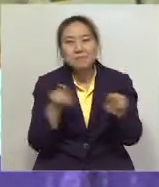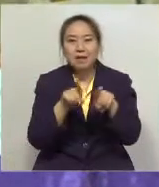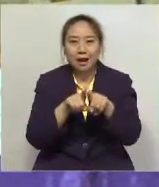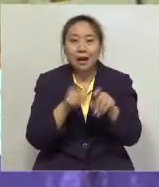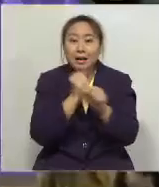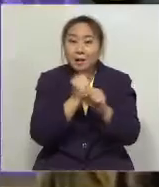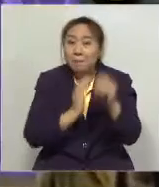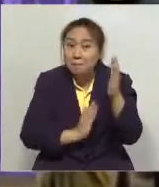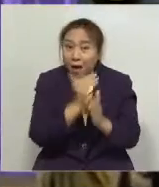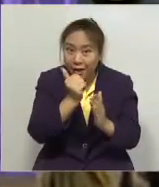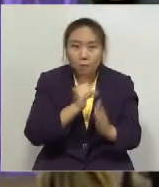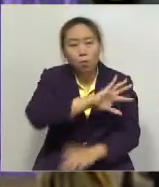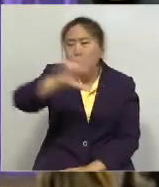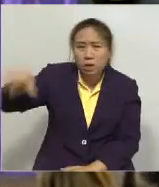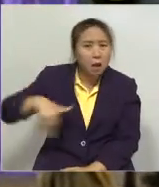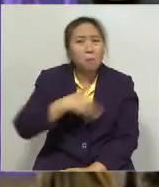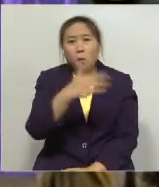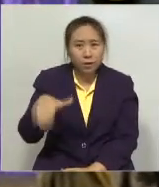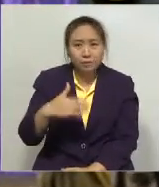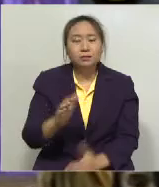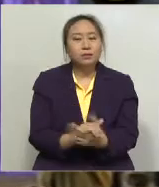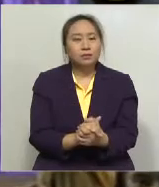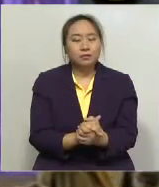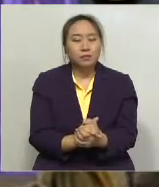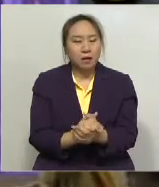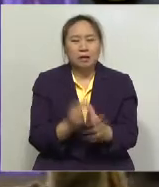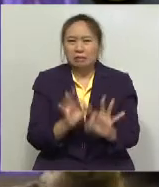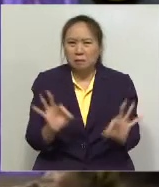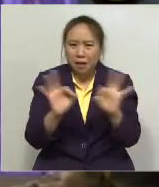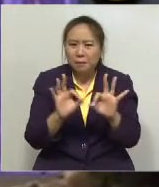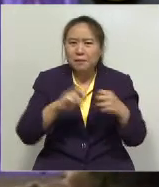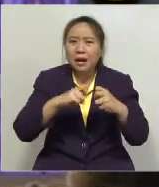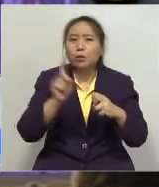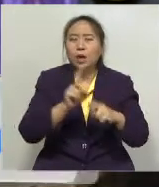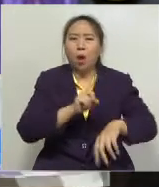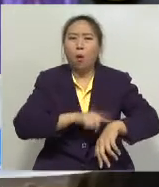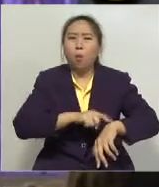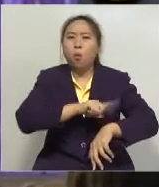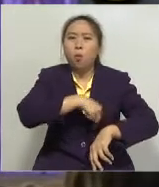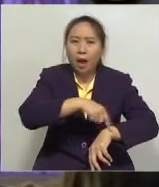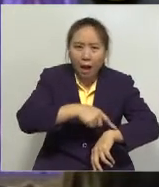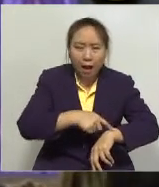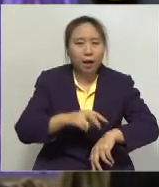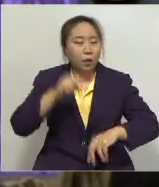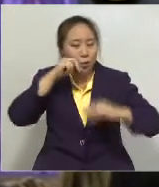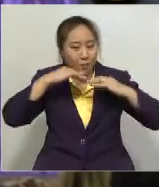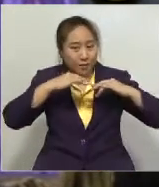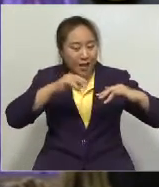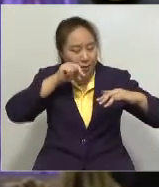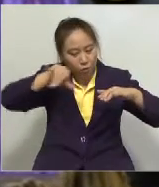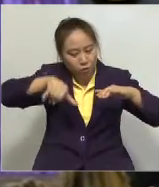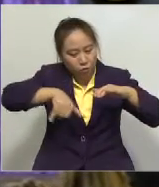ราทุกคนนะครับข้อจำกัดมันมีอยู่นะครับด้วยปัจจัยเวลาในทีมดำน้ำเราก็คุยกันนะ